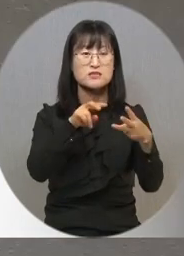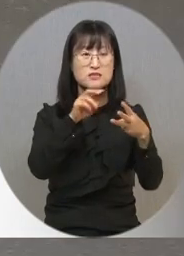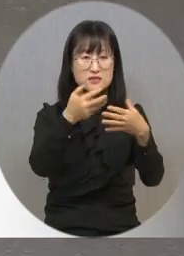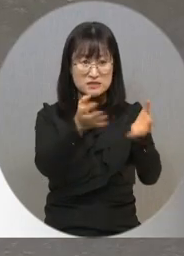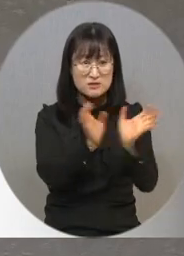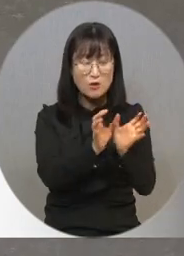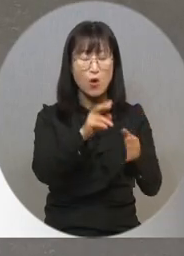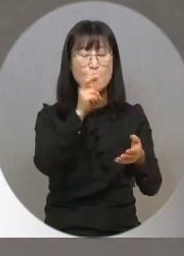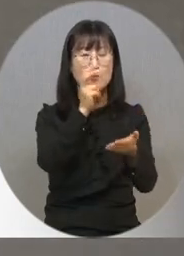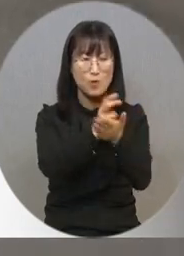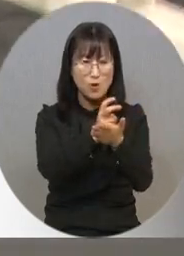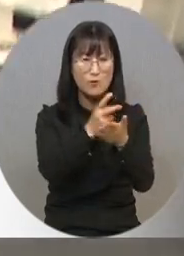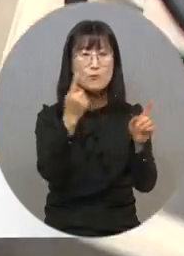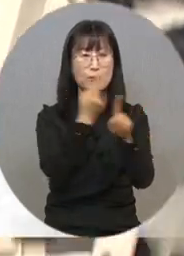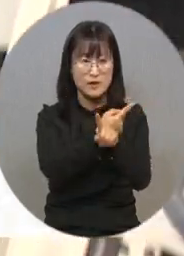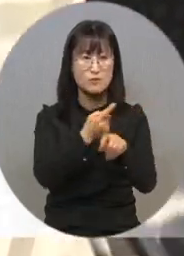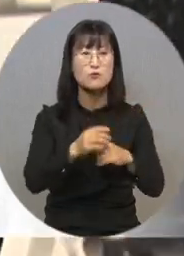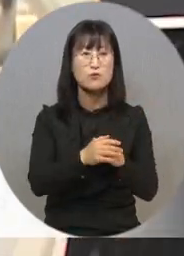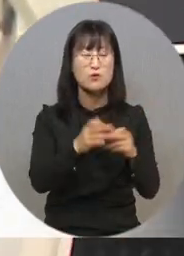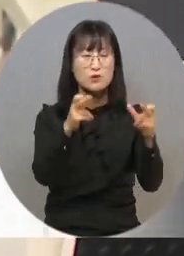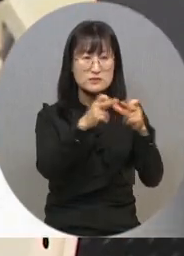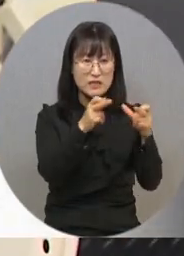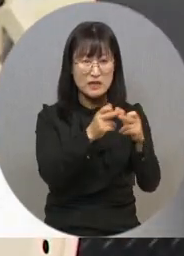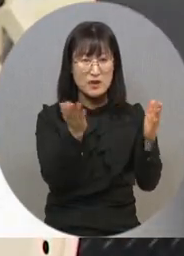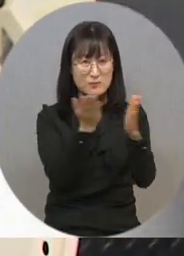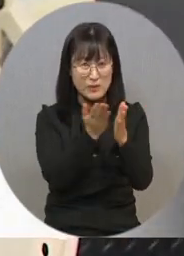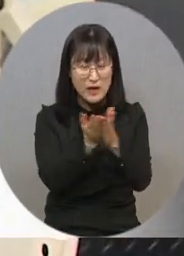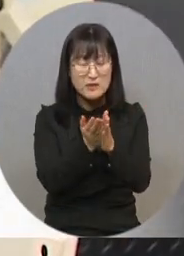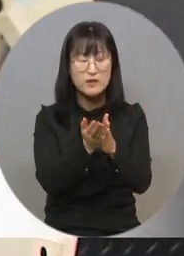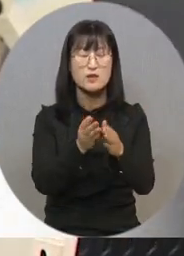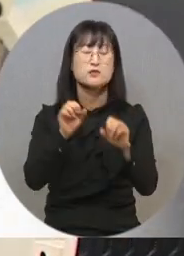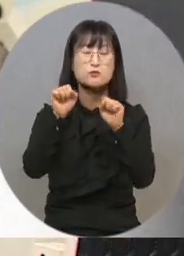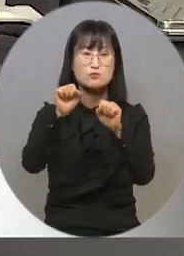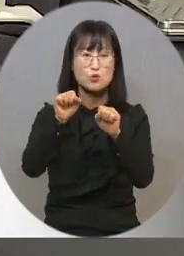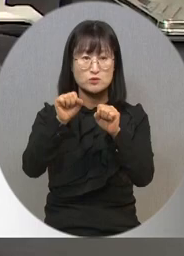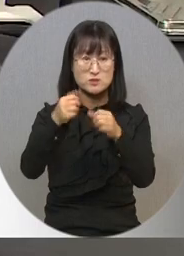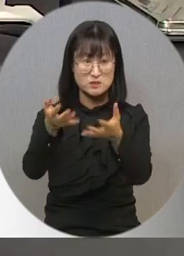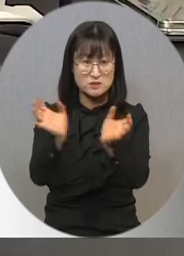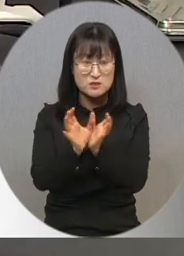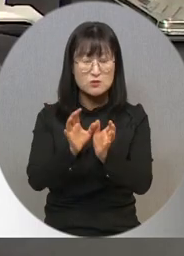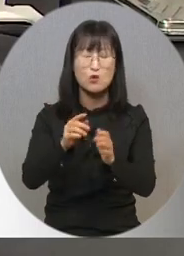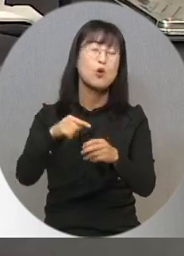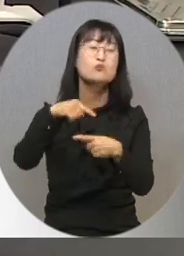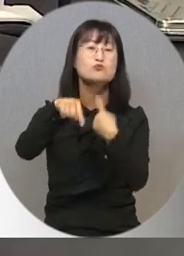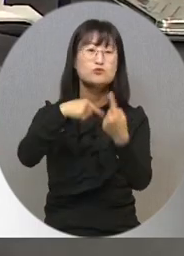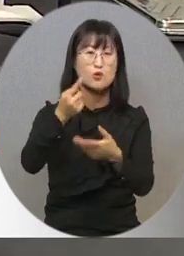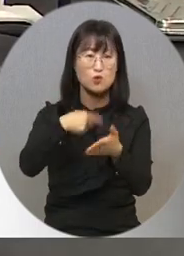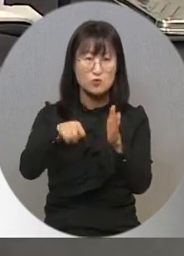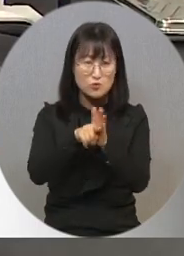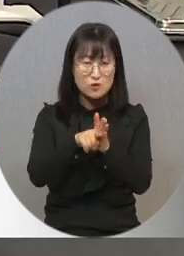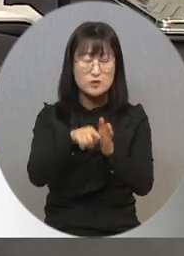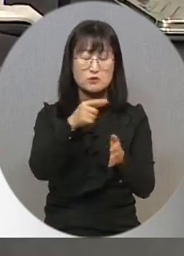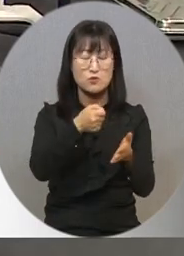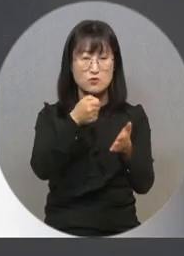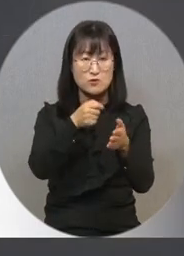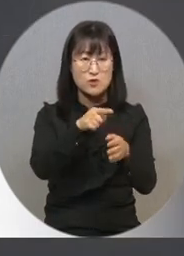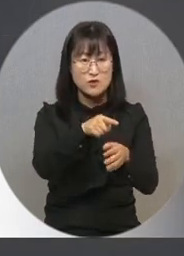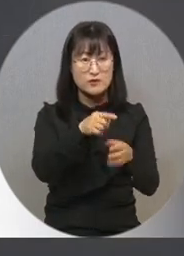통과됐습니다. 장애 특성을 반영한 스포츠클럽의 운영을 위해 지정 스포츠클럽을 지정할 수 있도록 하고